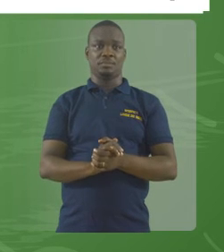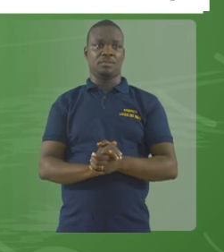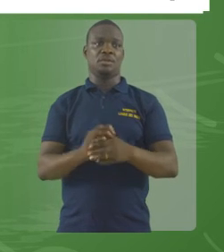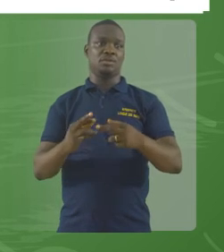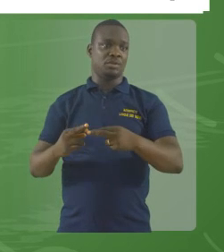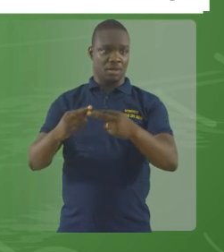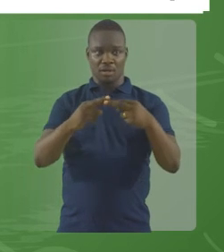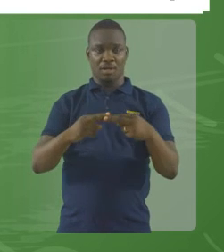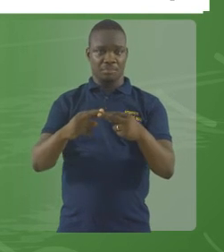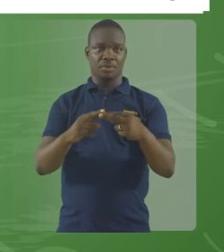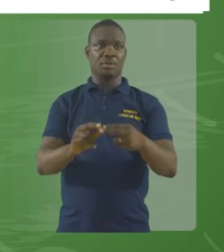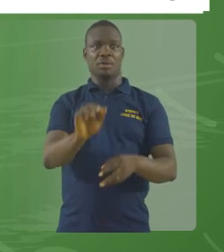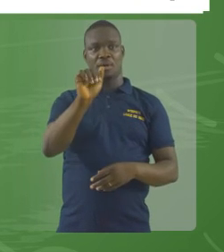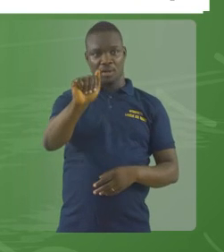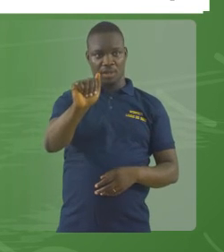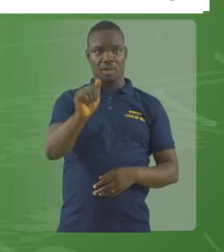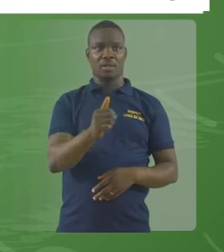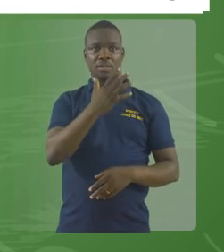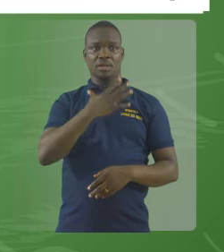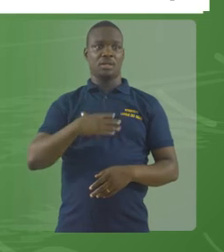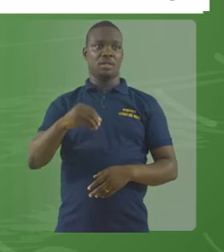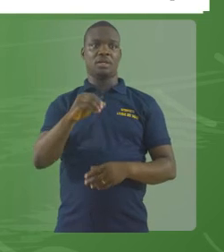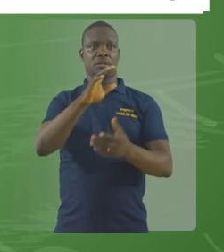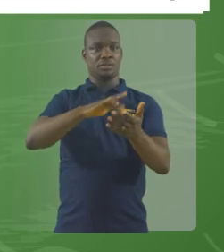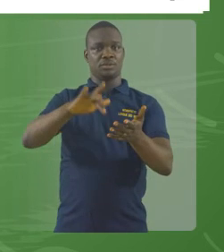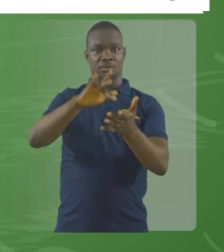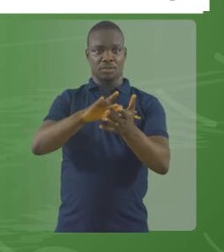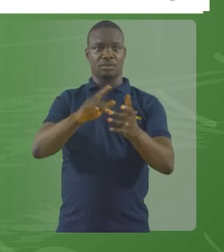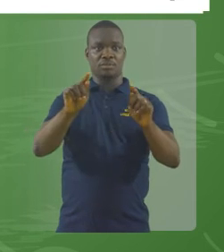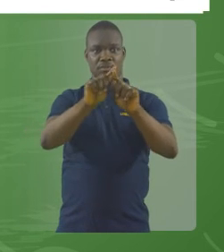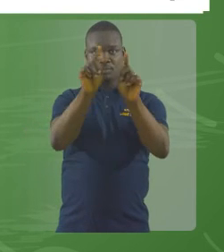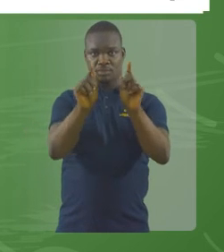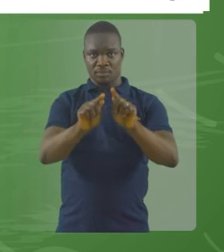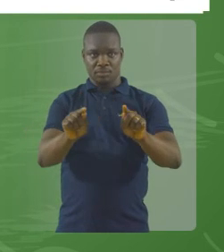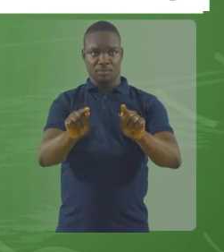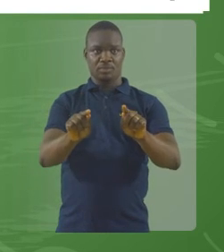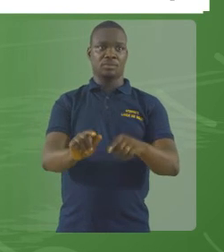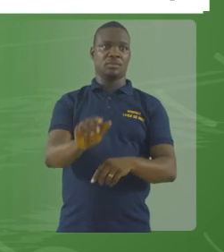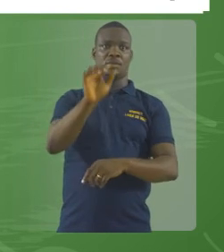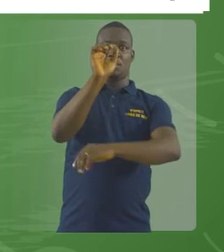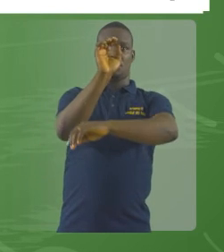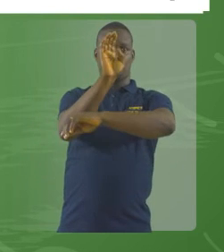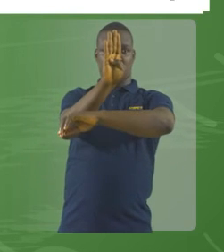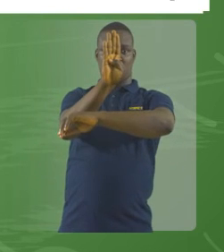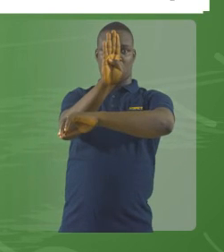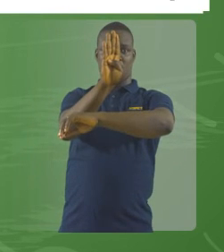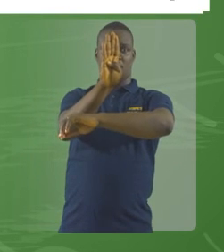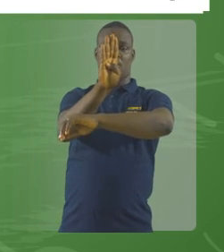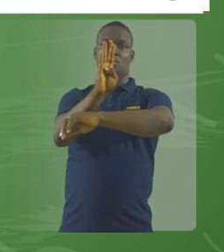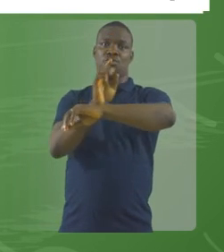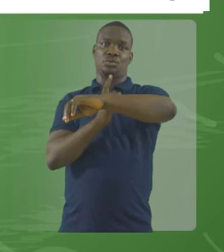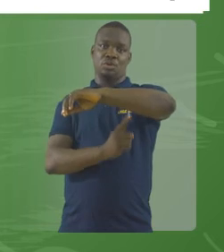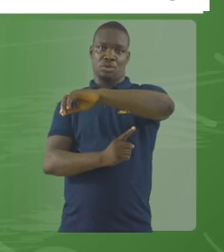homothétie aura pour rapport le nombre A, c'est-à-dire le coefficient de Z,